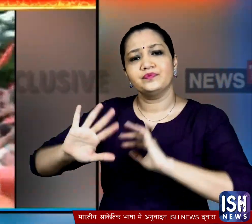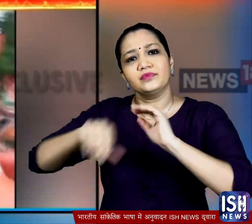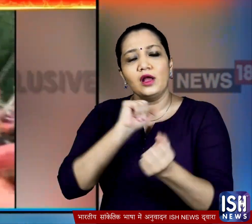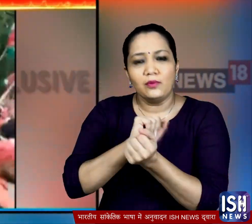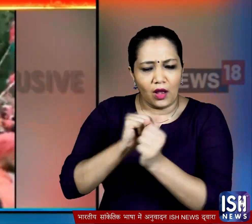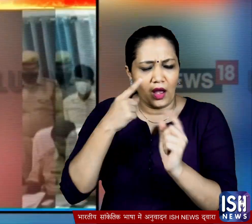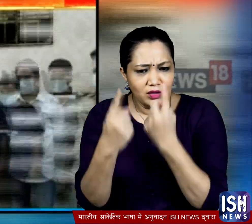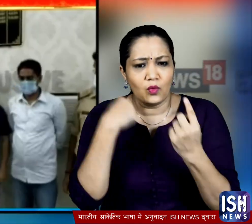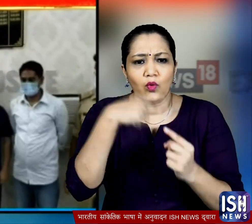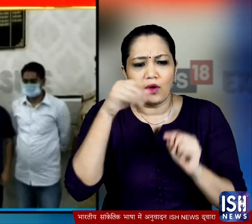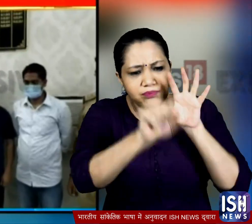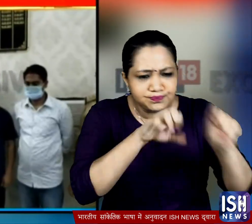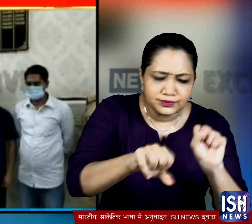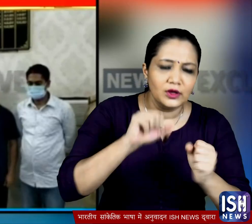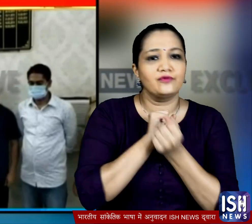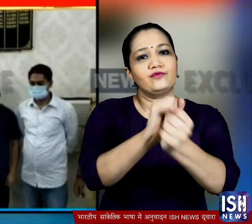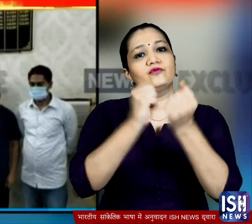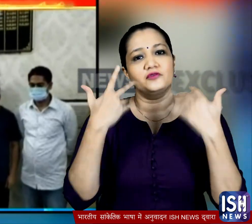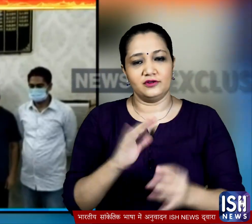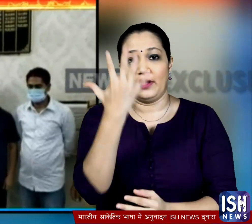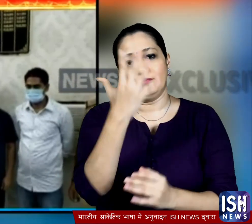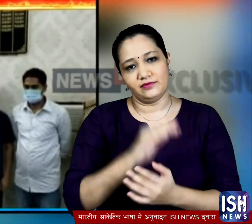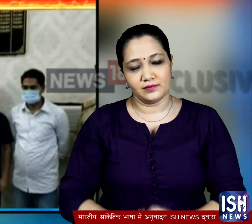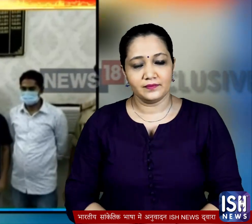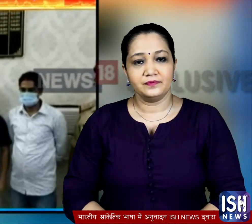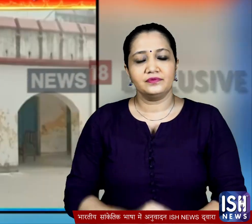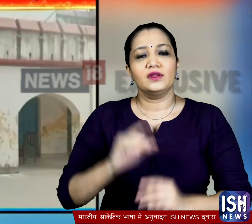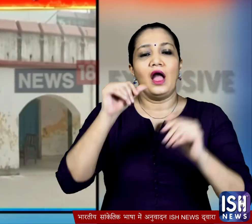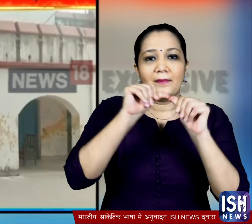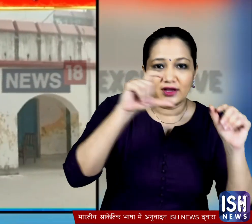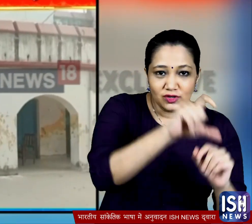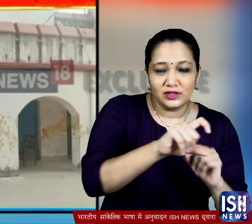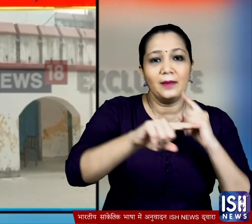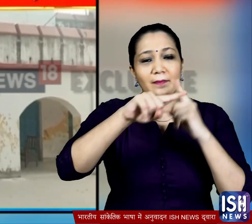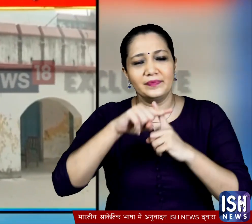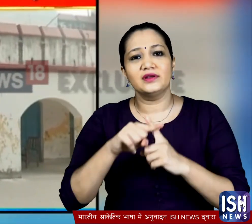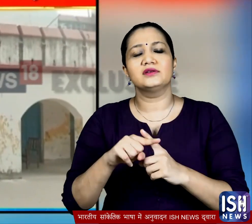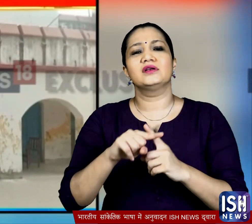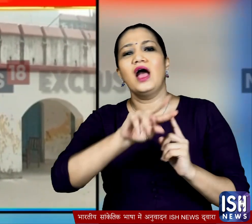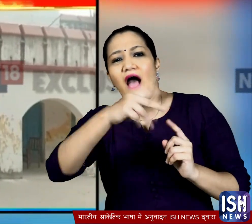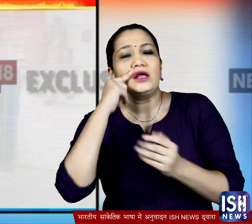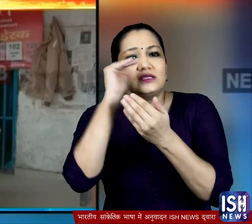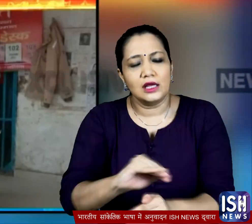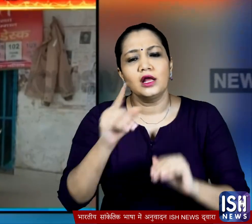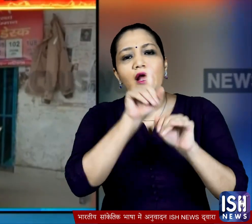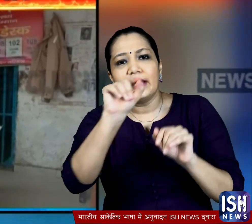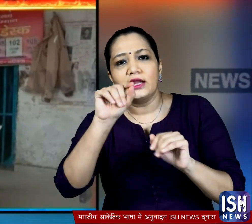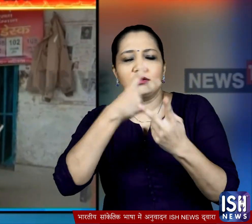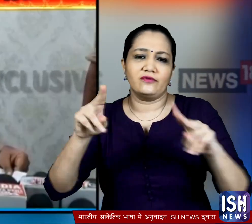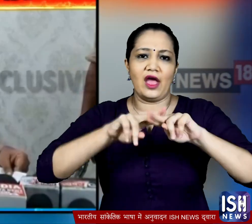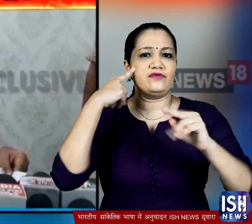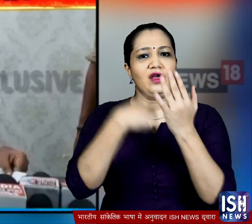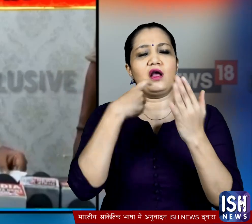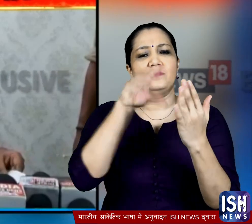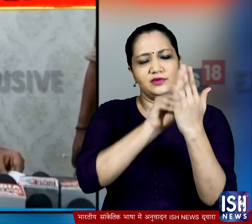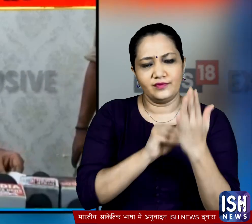पुलिस ने इस वीडियो के आधार पर 5 लोगों को गिरफ्तार कर लिया। इस मामले में पुलिस ने अंबिका चौधरी और उनके बेटे समेत 10 लोगों के खिलाफ केस भी दर्ज कर लिया।